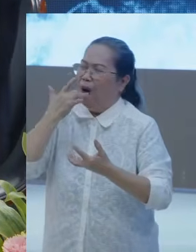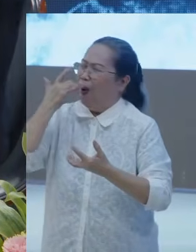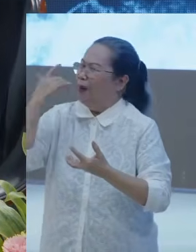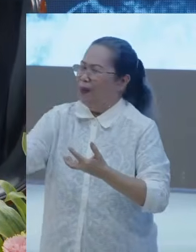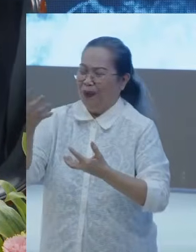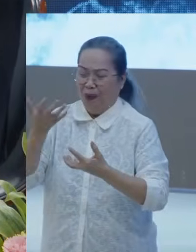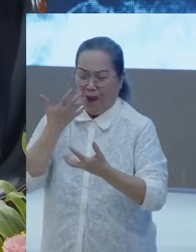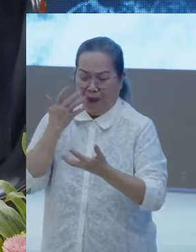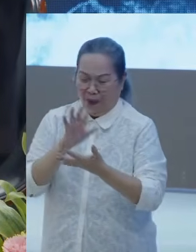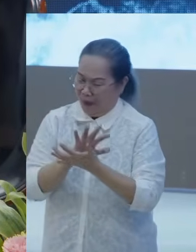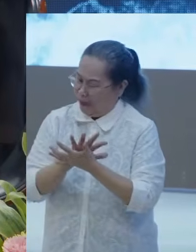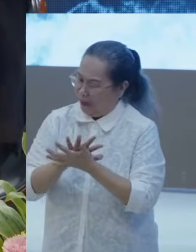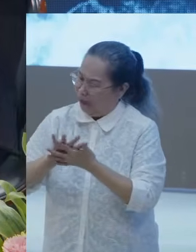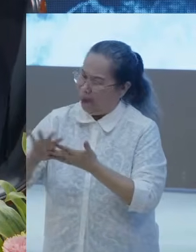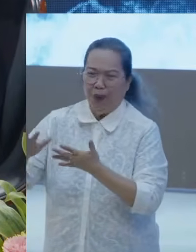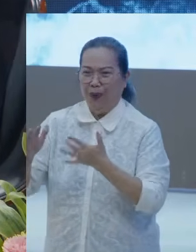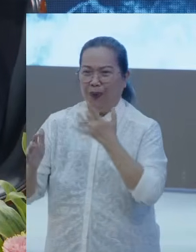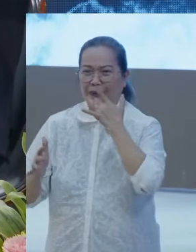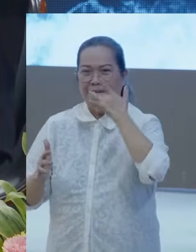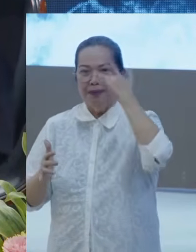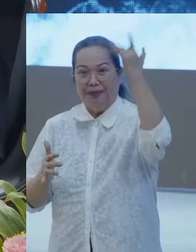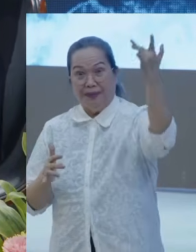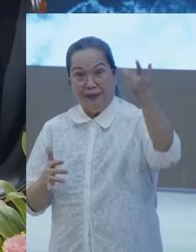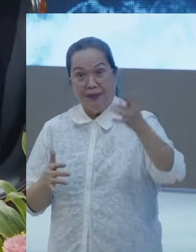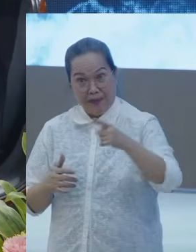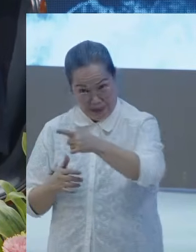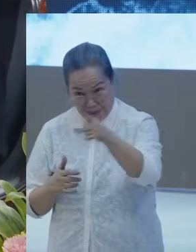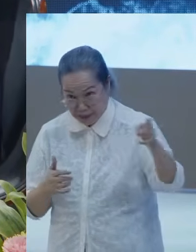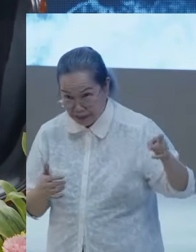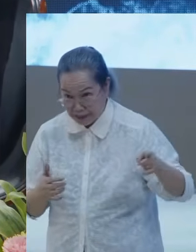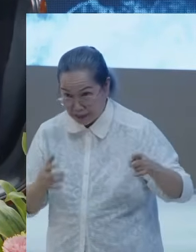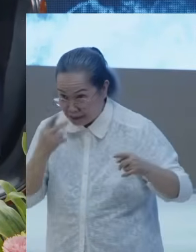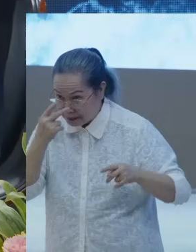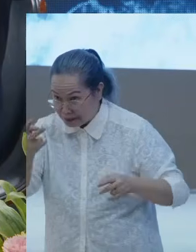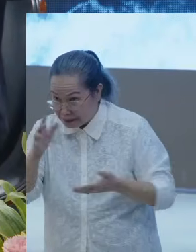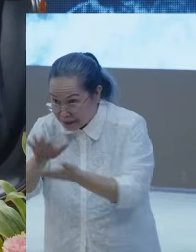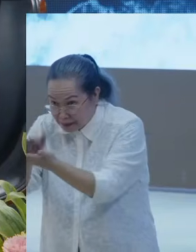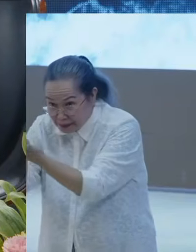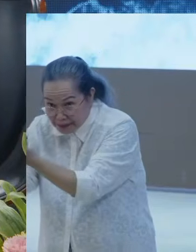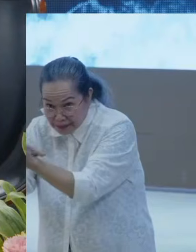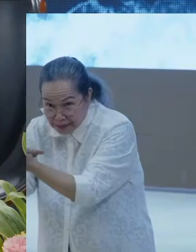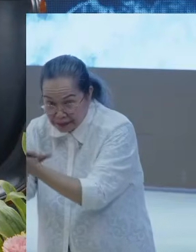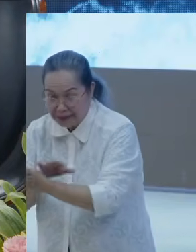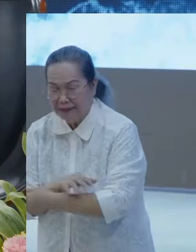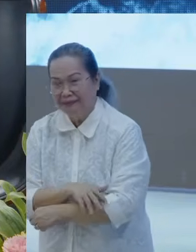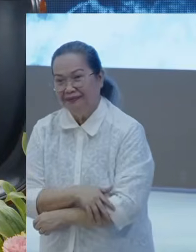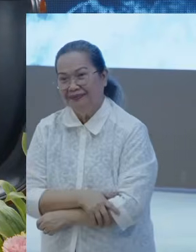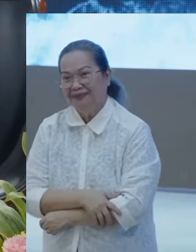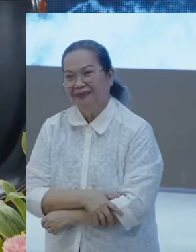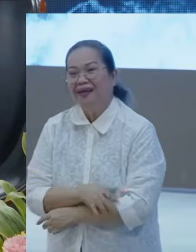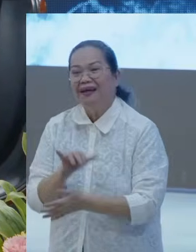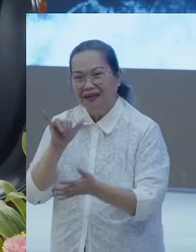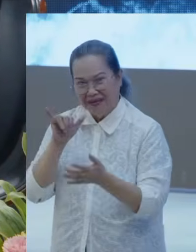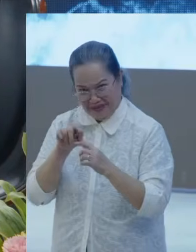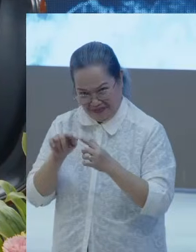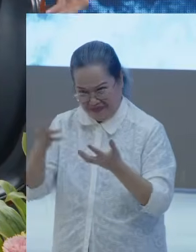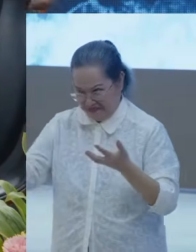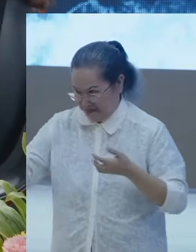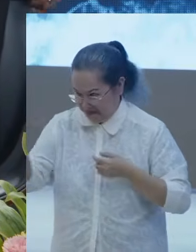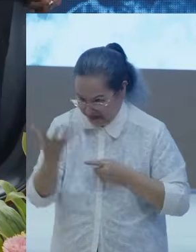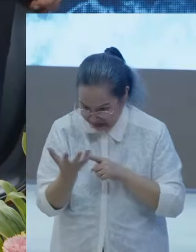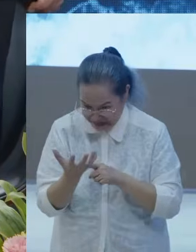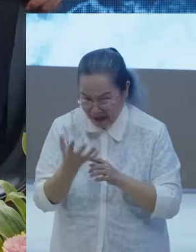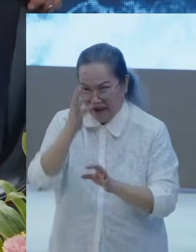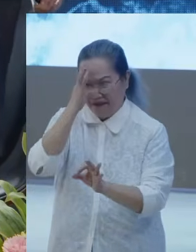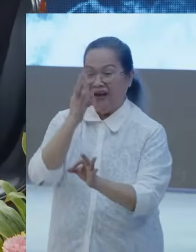Malinis. Malinamnam. Di ba? Faith yun. Pag kayo nagmaneho